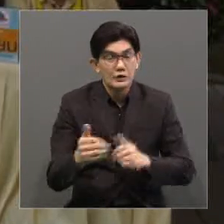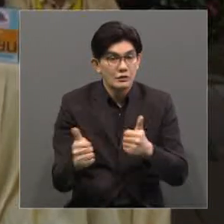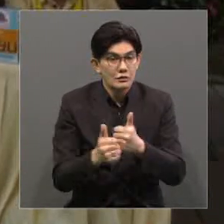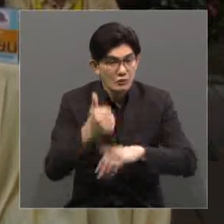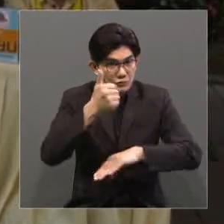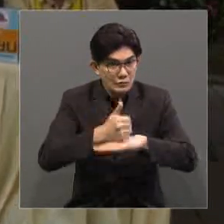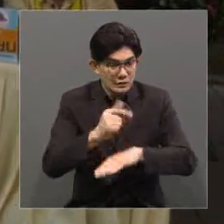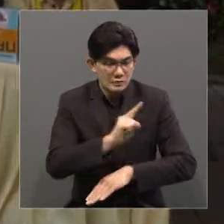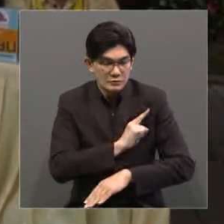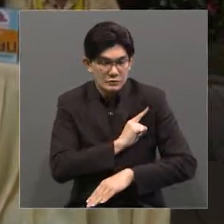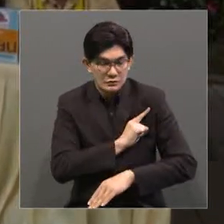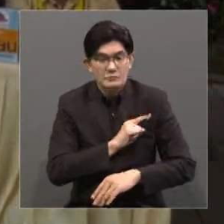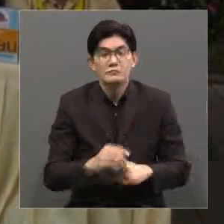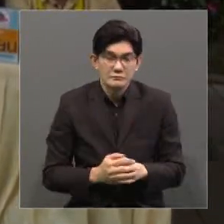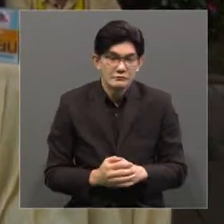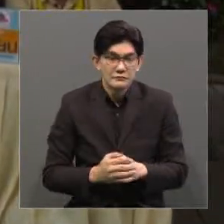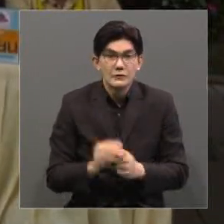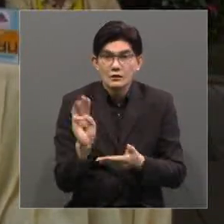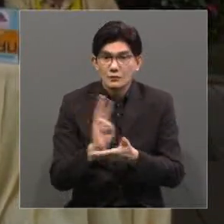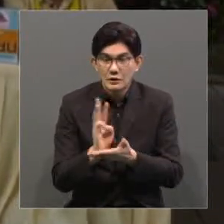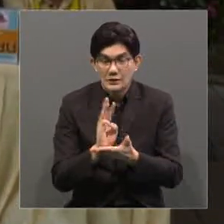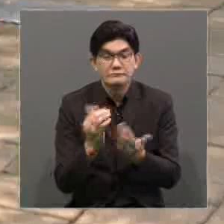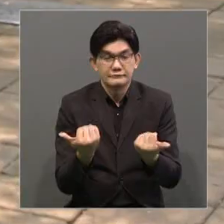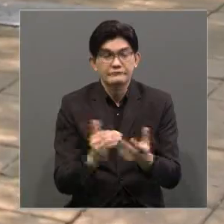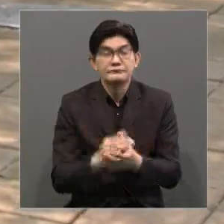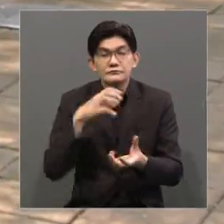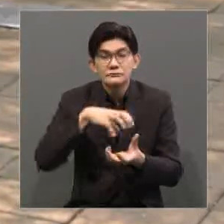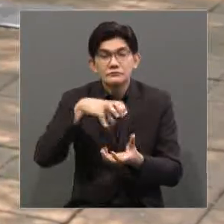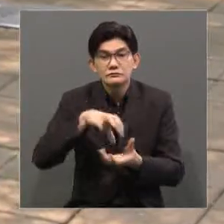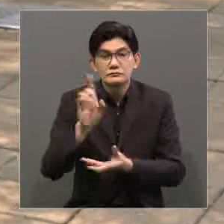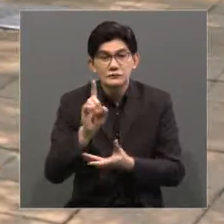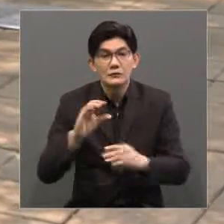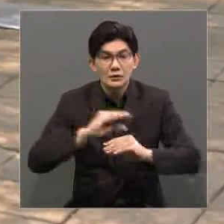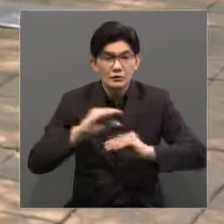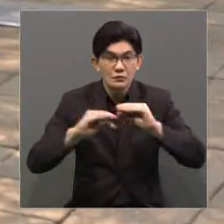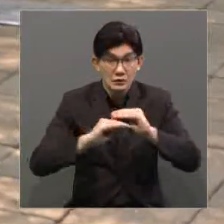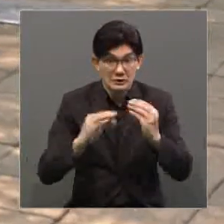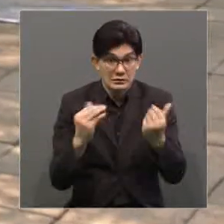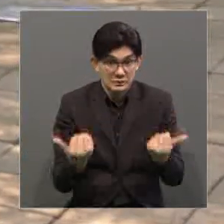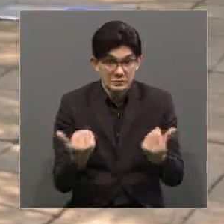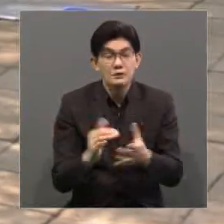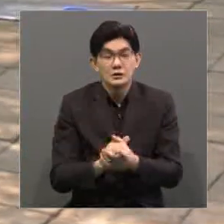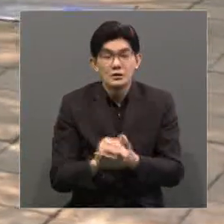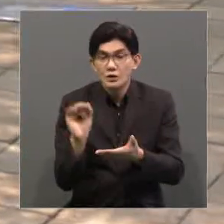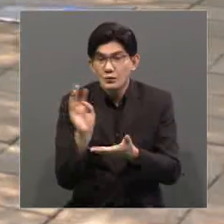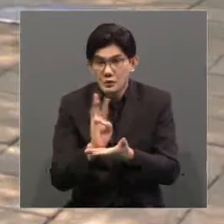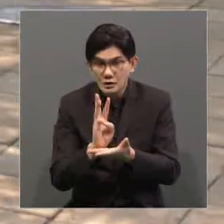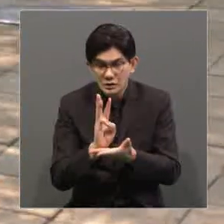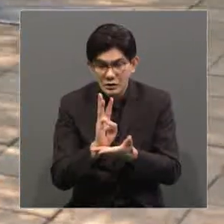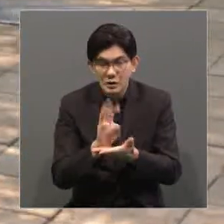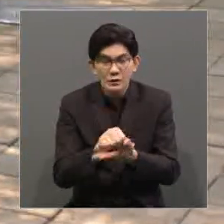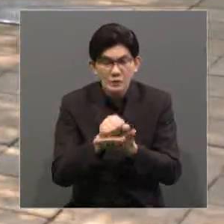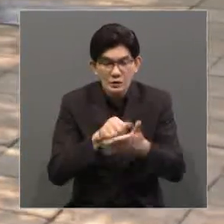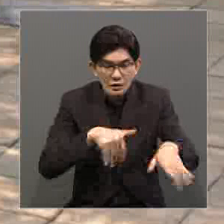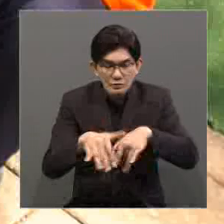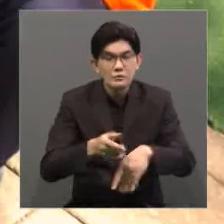วหน้างานโครงการพิเศษอาชีวะจิตอาสาวิทยาลัยเทคนิคเชียงใหม่เล่าว่างานโครงการอาชีวะจิตอาสาของวิทยาลัยออกหน่วยบริการประช